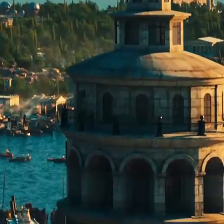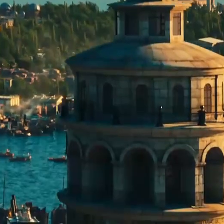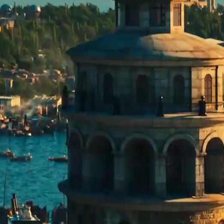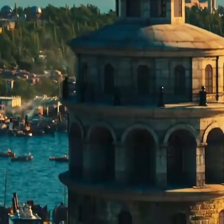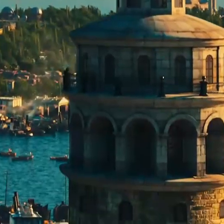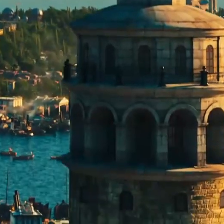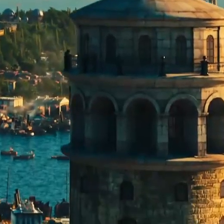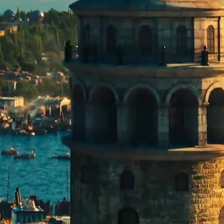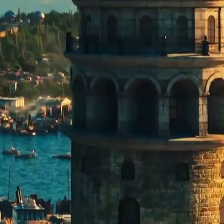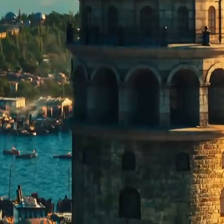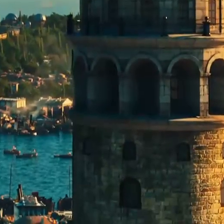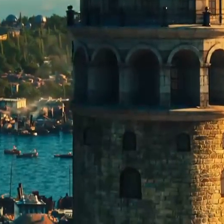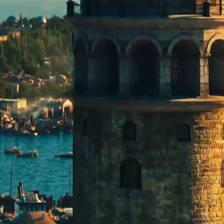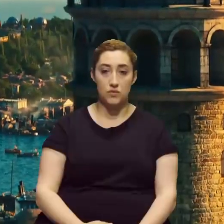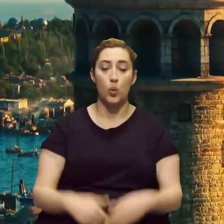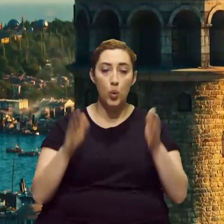Gündüz tarihi yarımada.